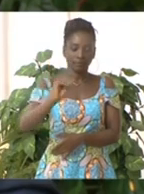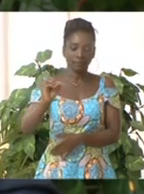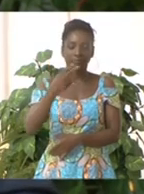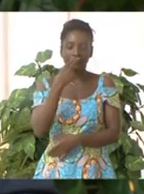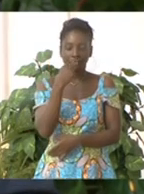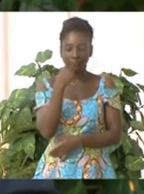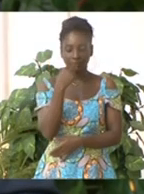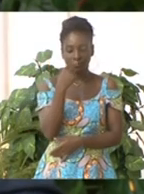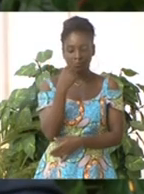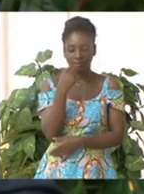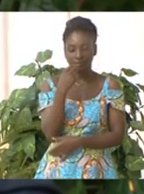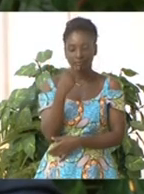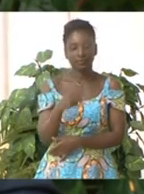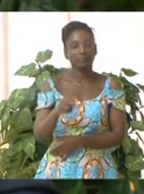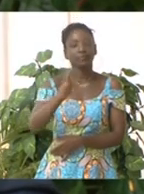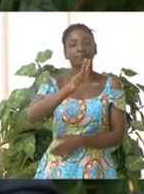Aimé Henri,